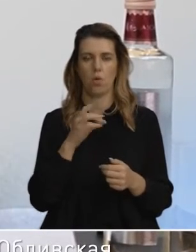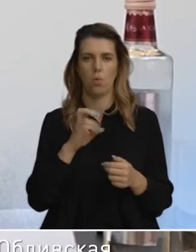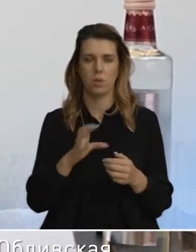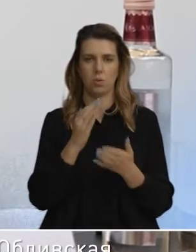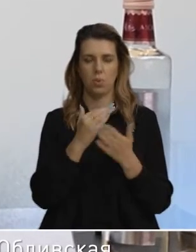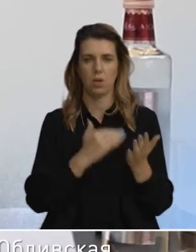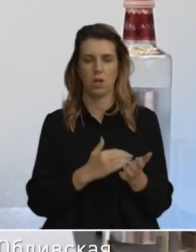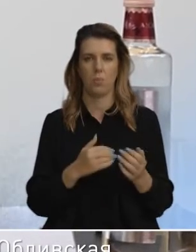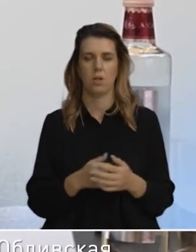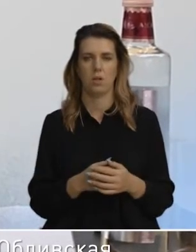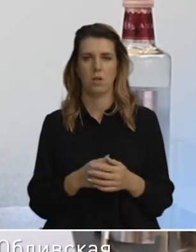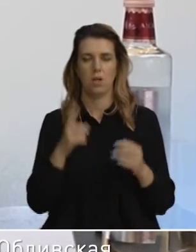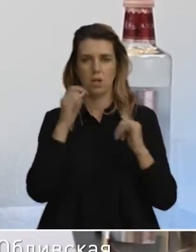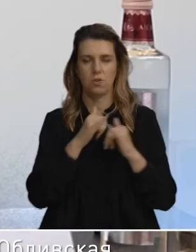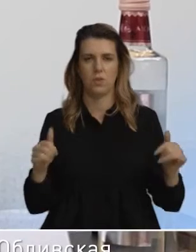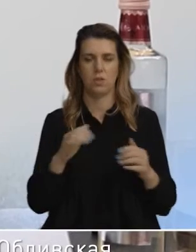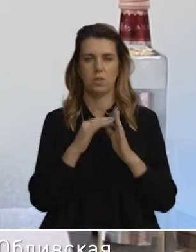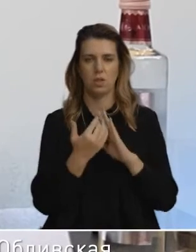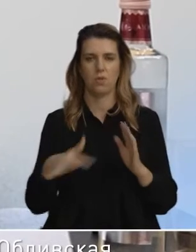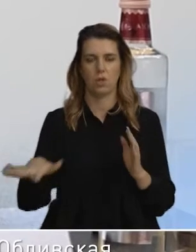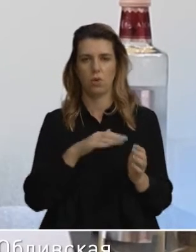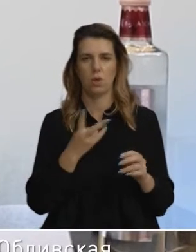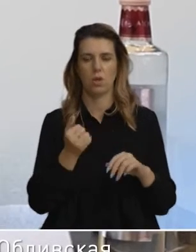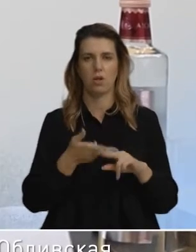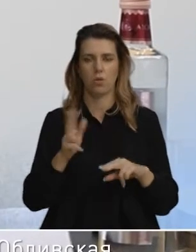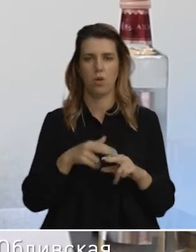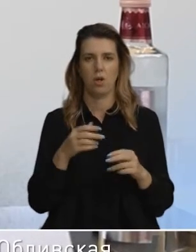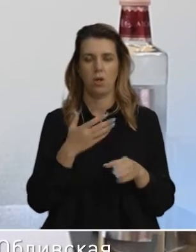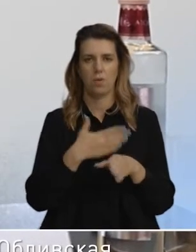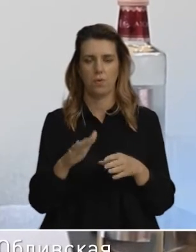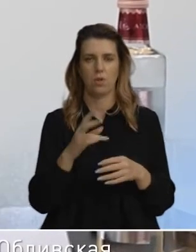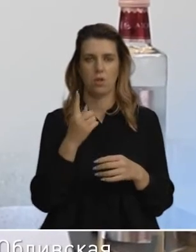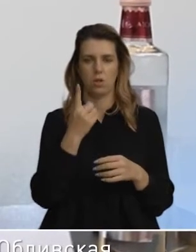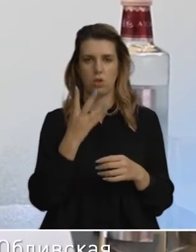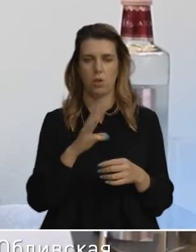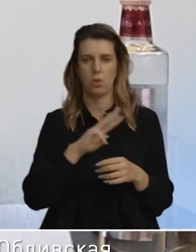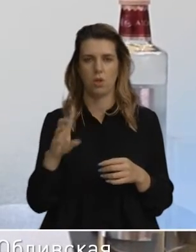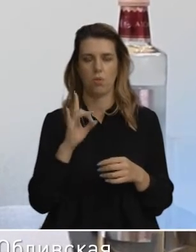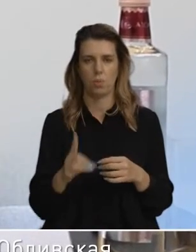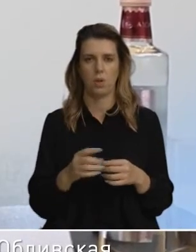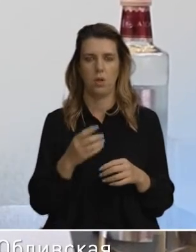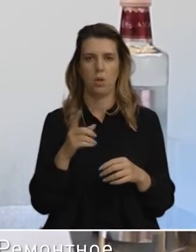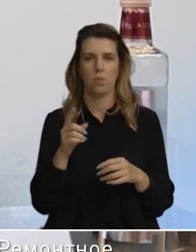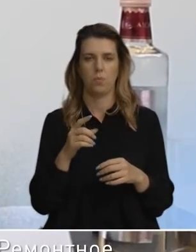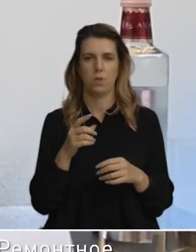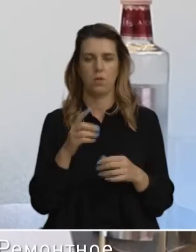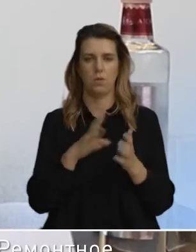комплексная программа комплексного развития сельских территорий, на которую выделено 1,4 миллиарда рублей,